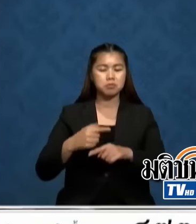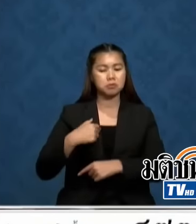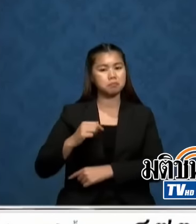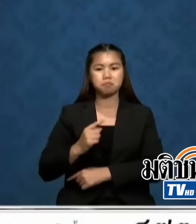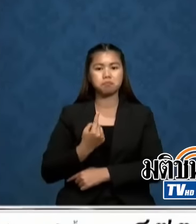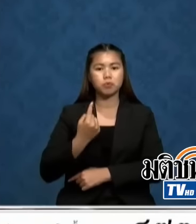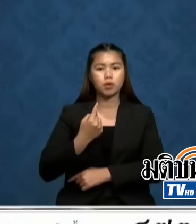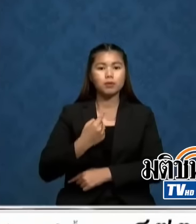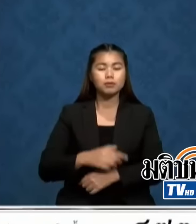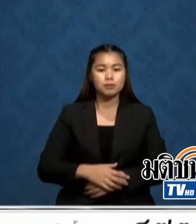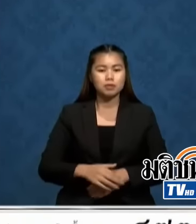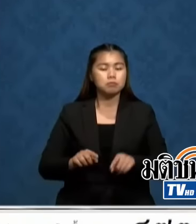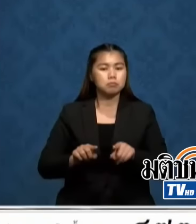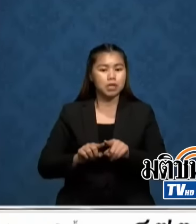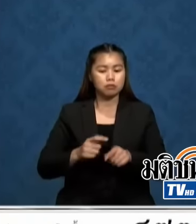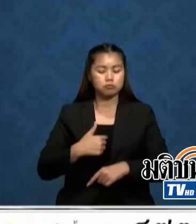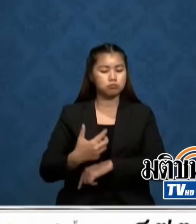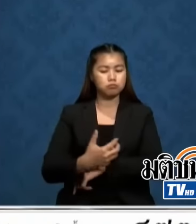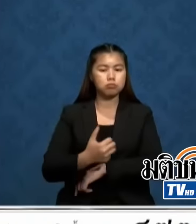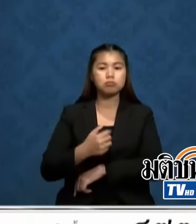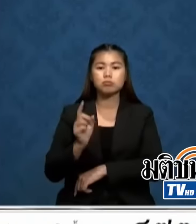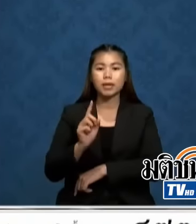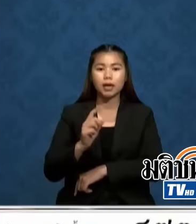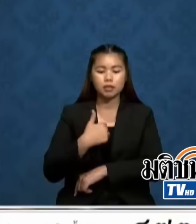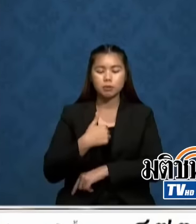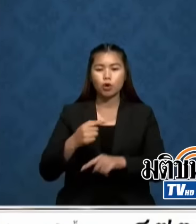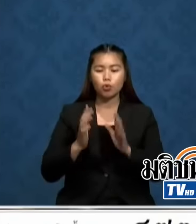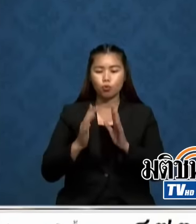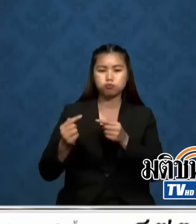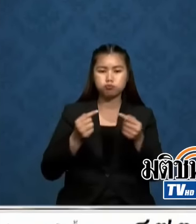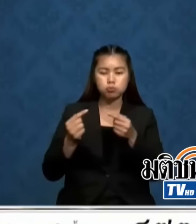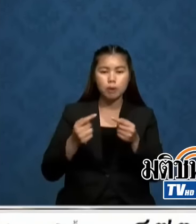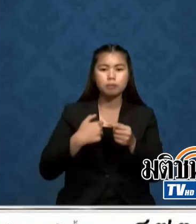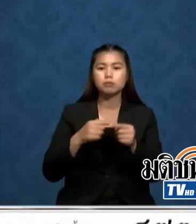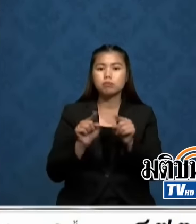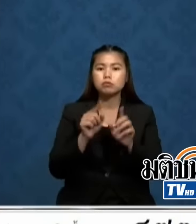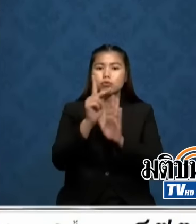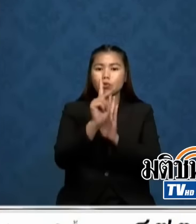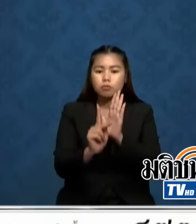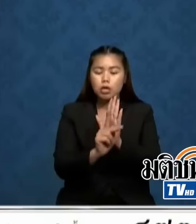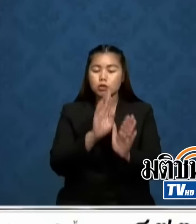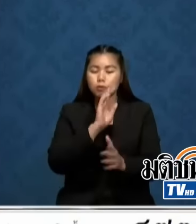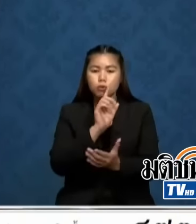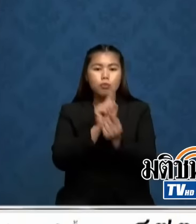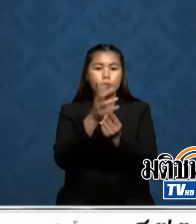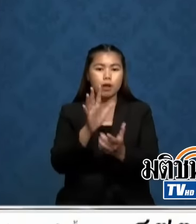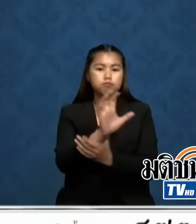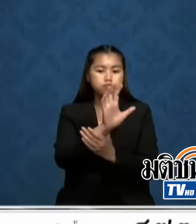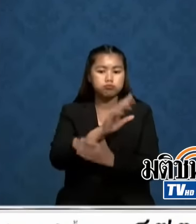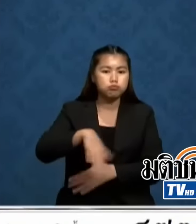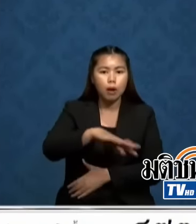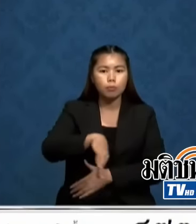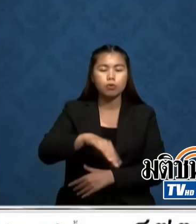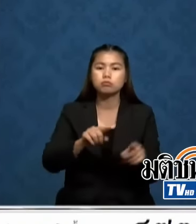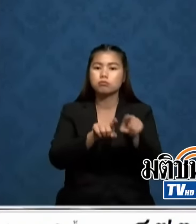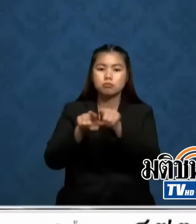หรือดิอรสิ่งที่คนเหล่านี้พูดสิ่งที่คนเหล่านี้เขียนเป็นกฎหมายเมื่อเกิดขึ้นแล้วใช้บังคับกับทุกคนใน